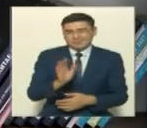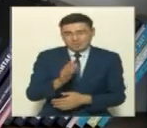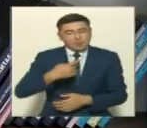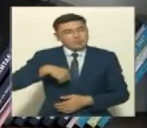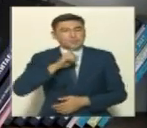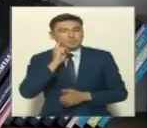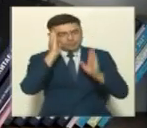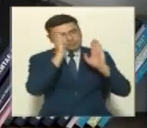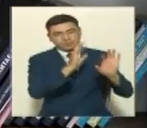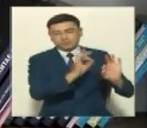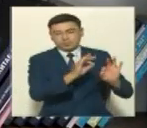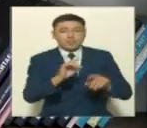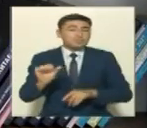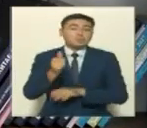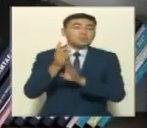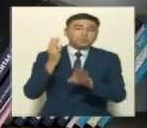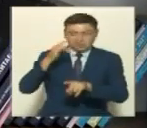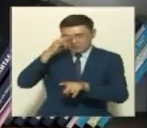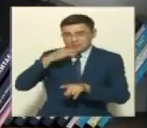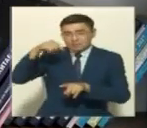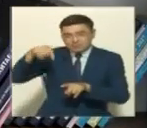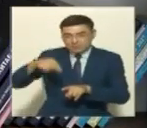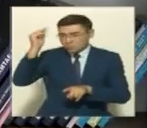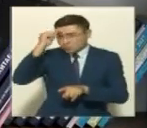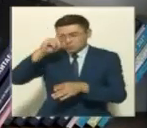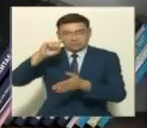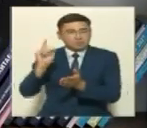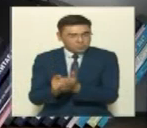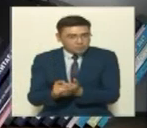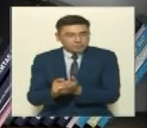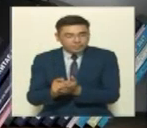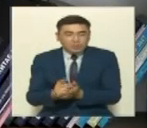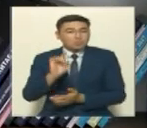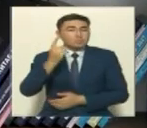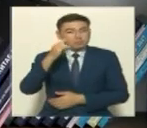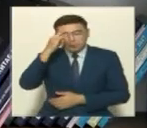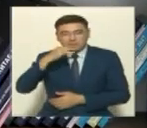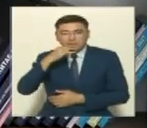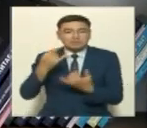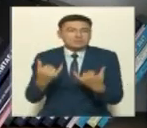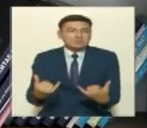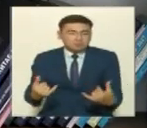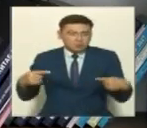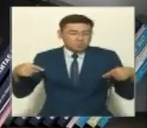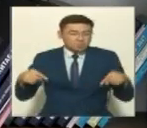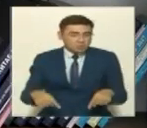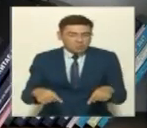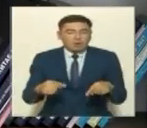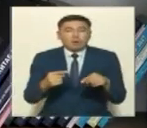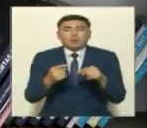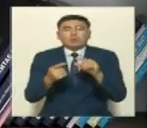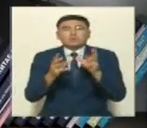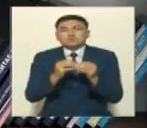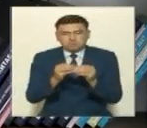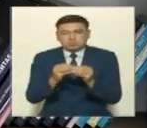бірінші Қазақстанда білім алып алған абзал, себебі Қазақстанда дәл қазір таңда колледж